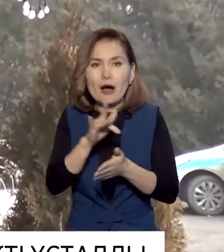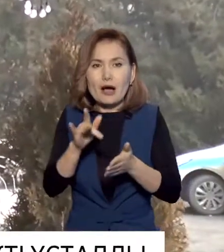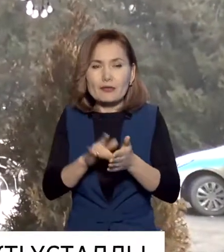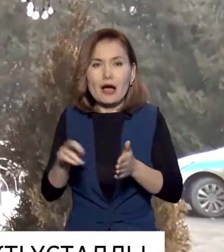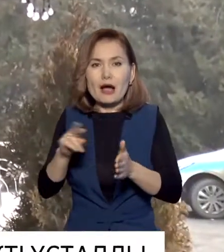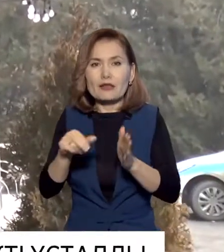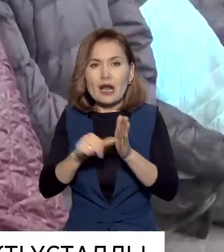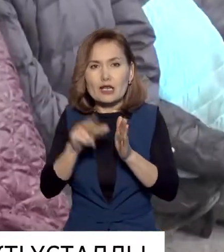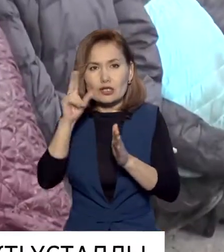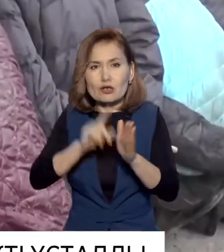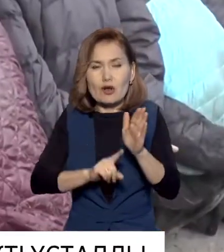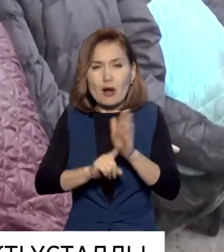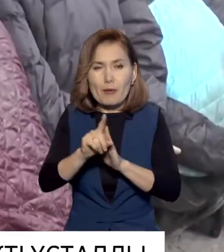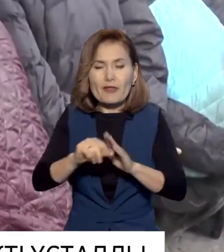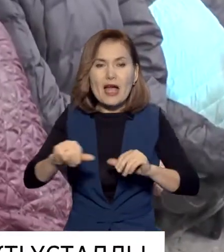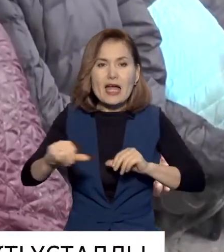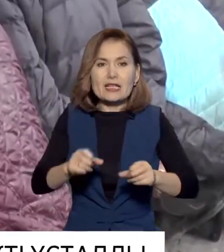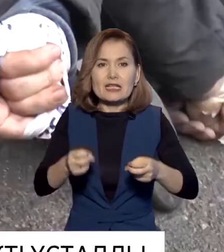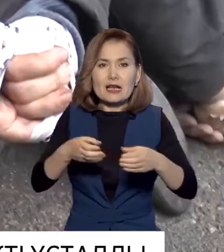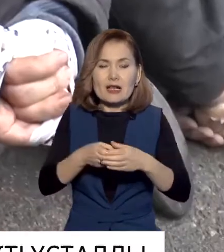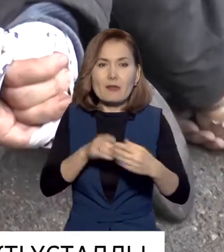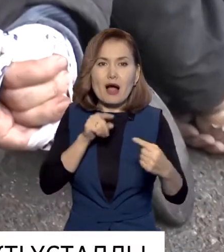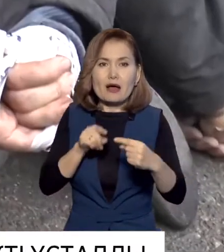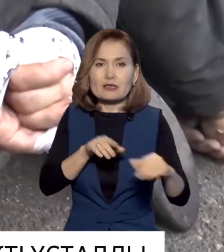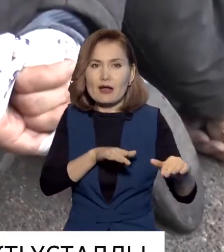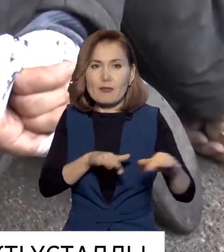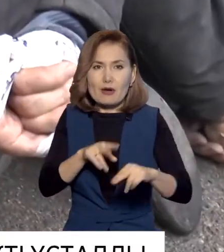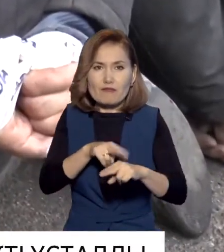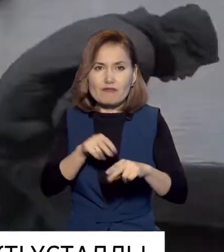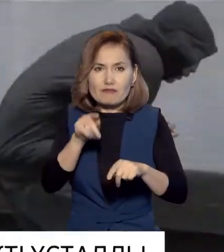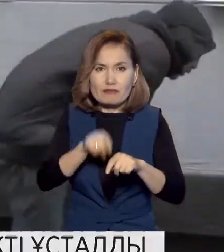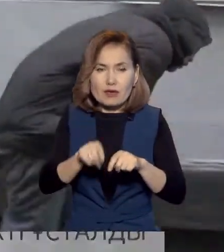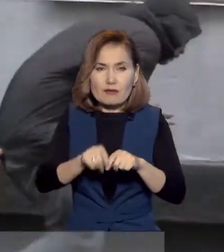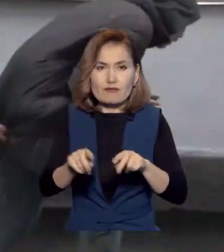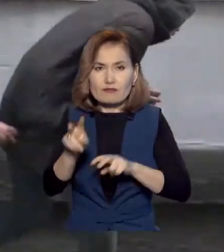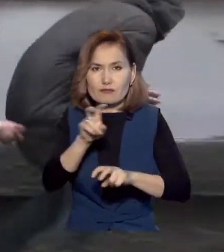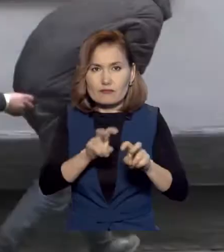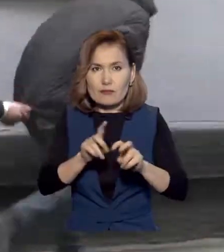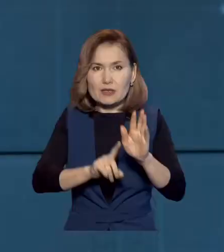6-сынан бастап терроризмге қарсы арнайы операция жүріп жатыр.